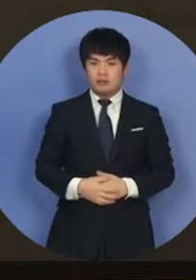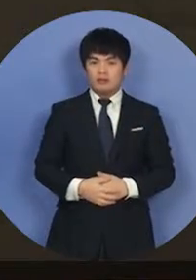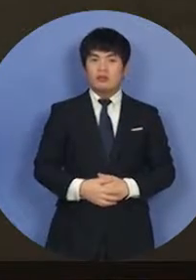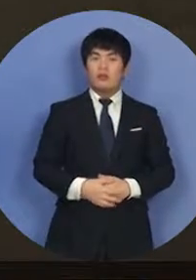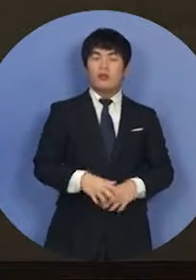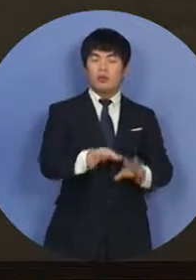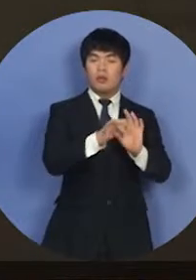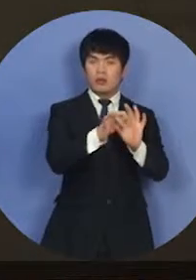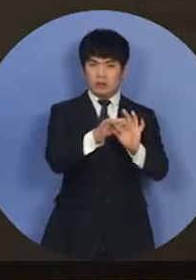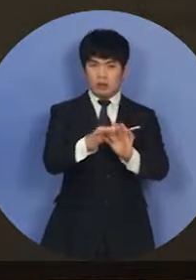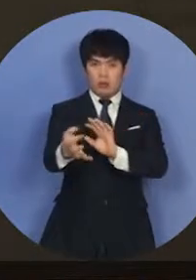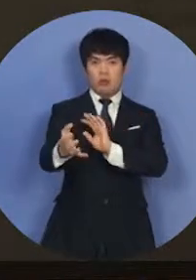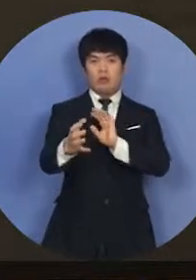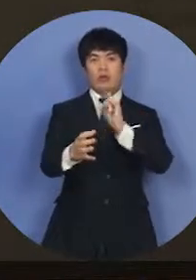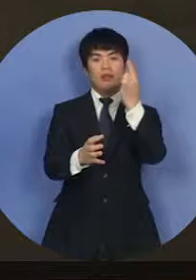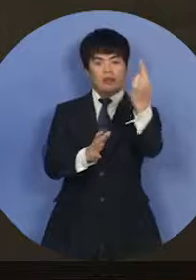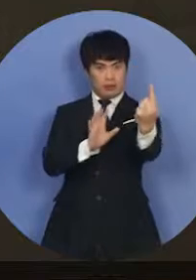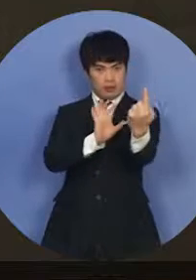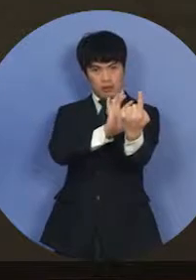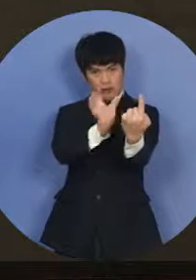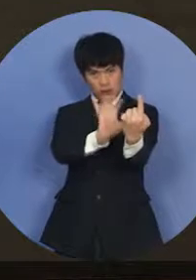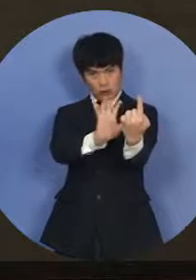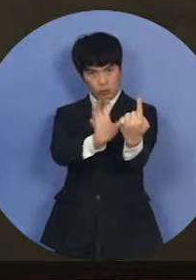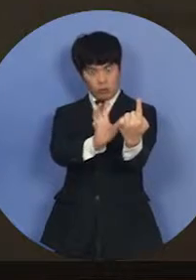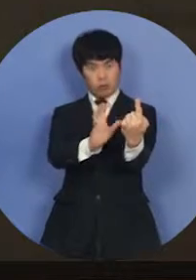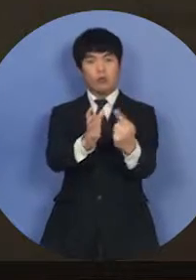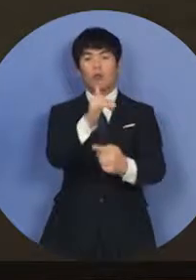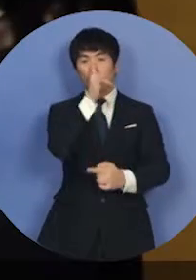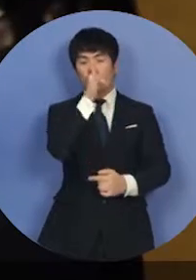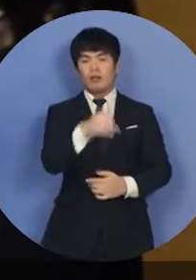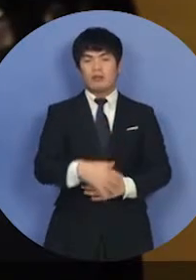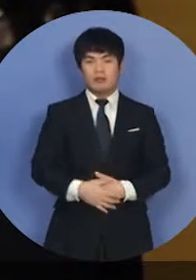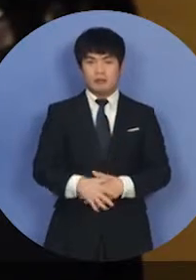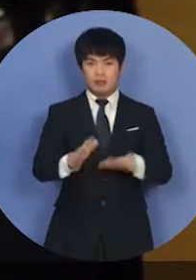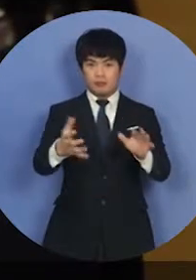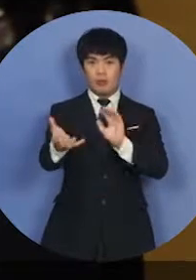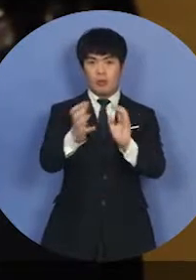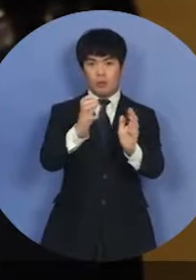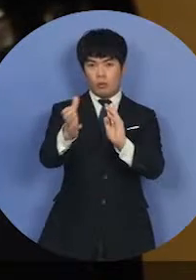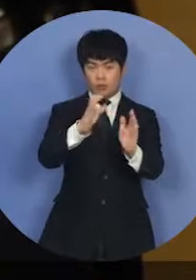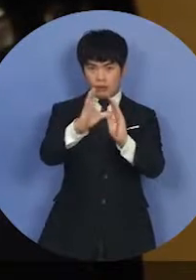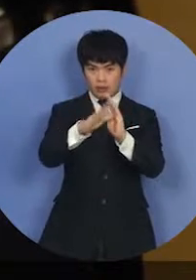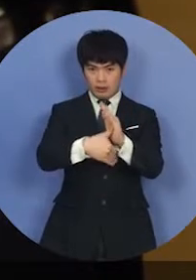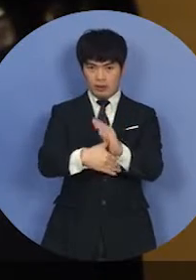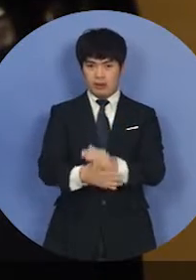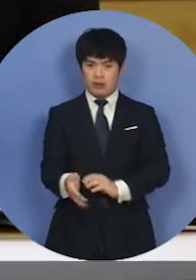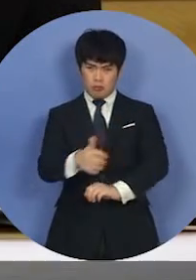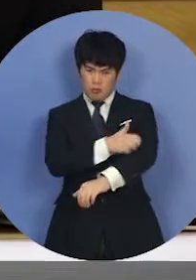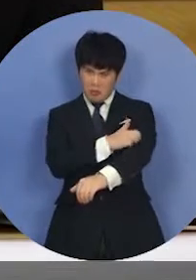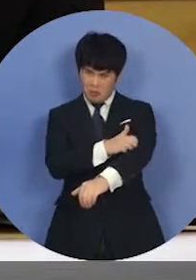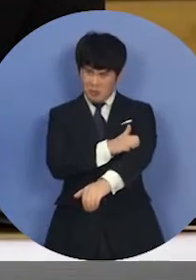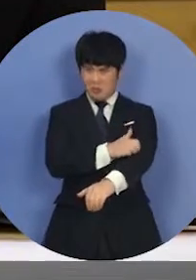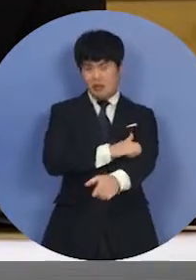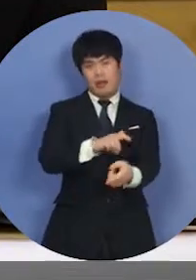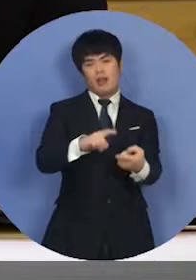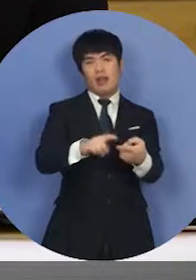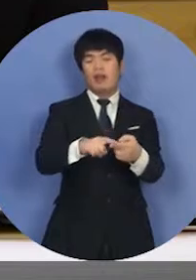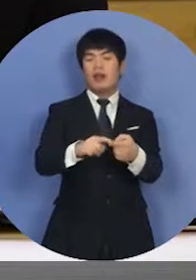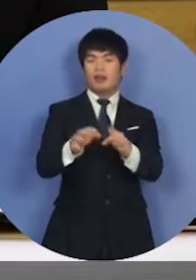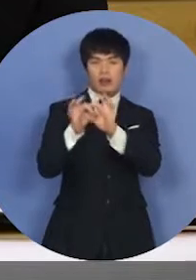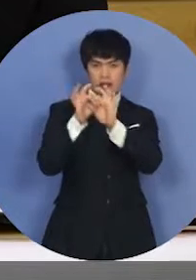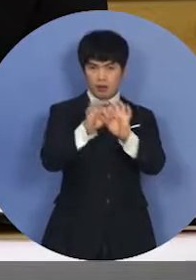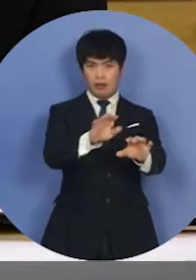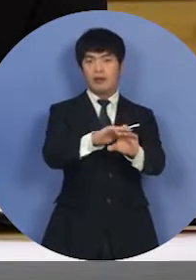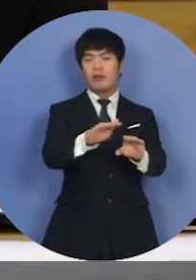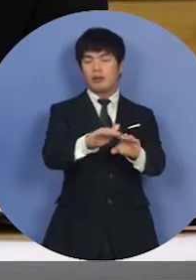김동윤 교수를 좌장으로 한 지정 토론이 진행됐습니다 첫날 씨는 이번 토론회를 통해 시민 불편 사항을 지속적으로